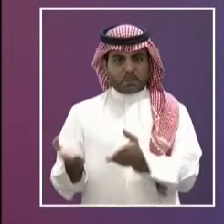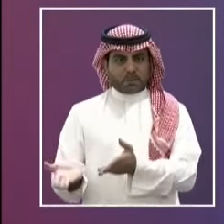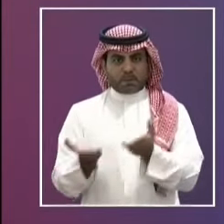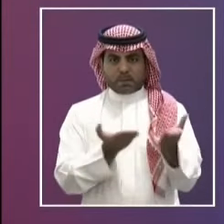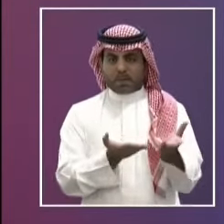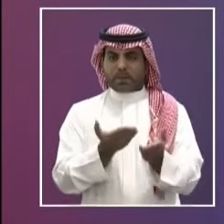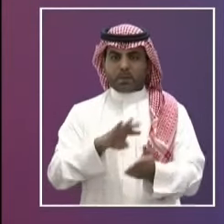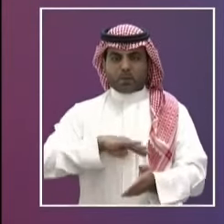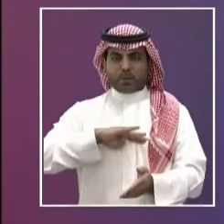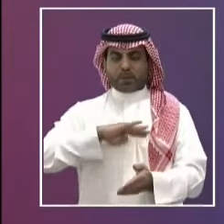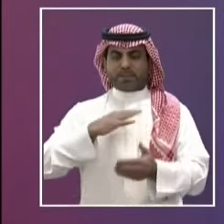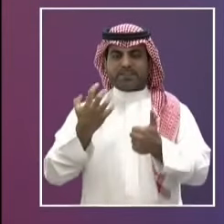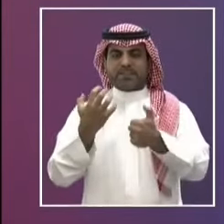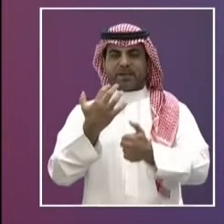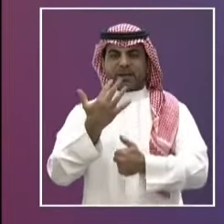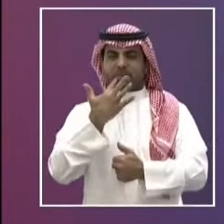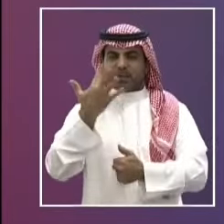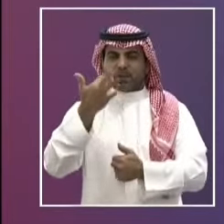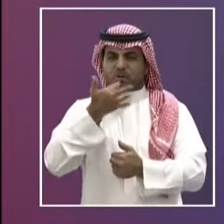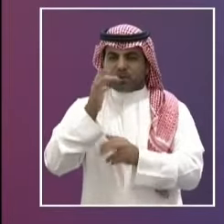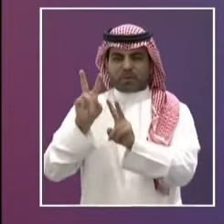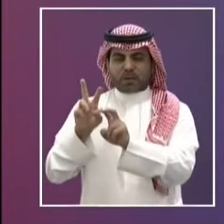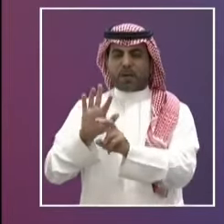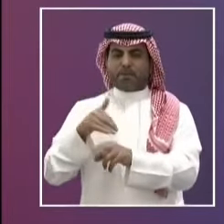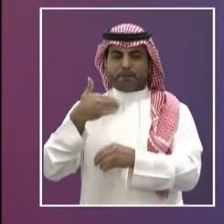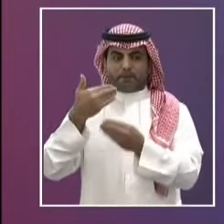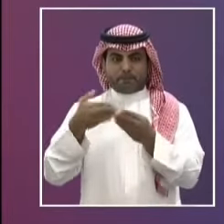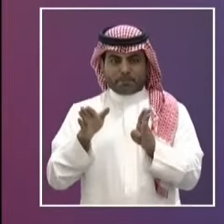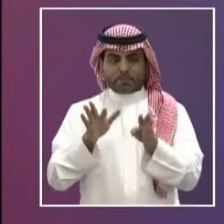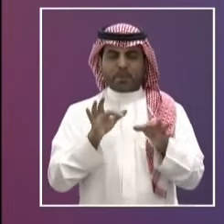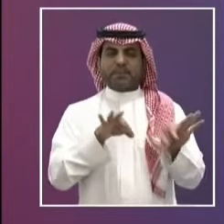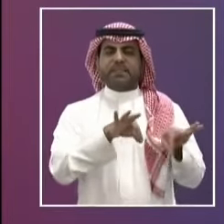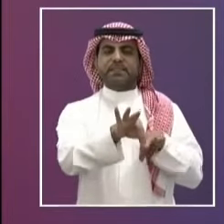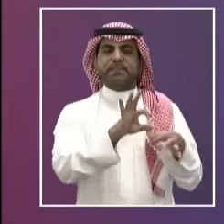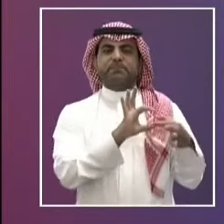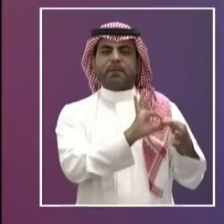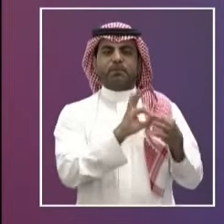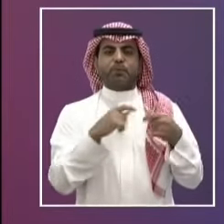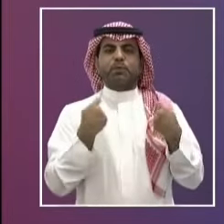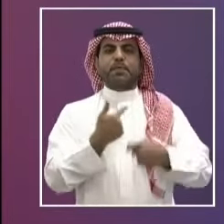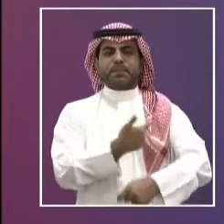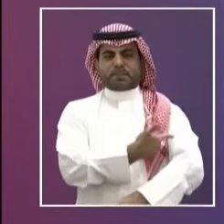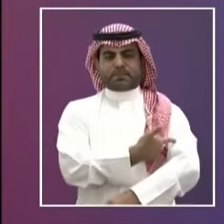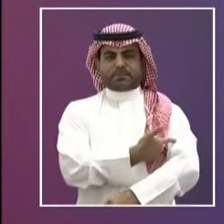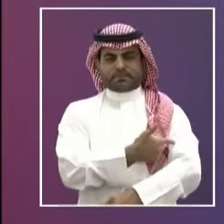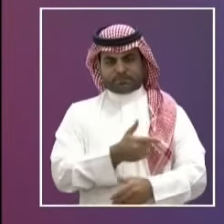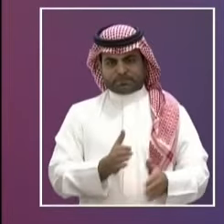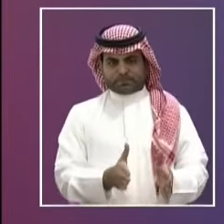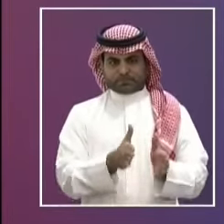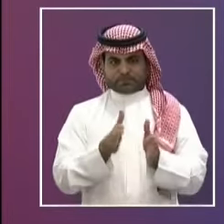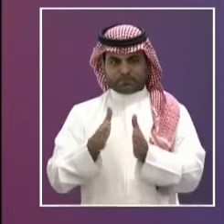هذه الفئات تدخل وتؤدي العمرة سوف تفتح لها التصاريح بإذن الله تعالى.